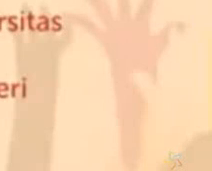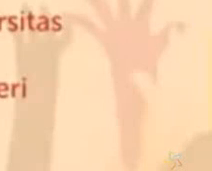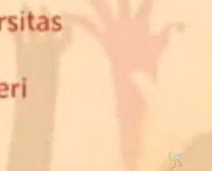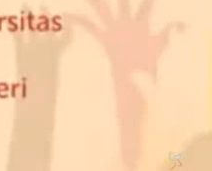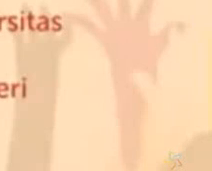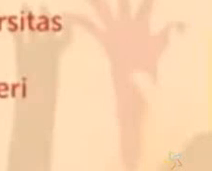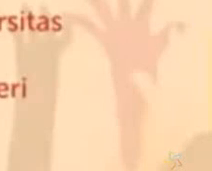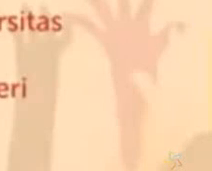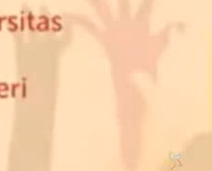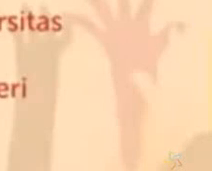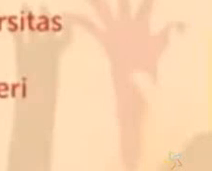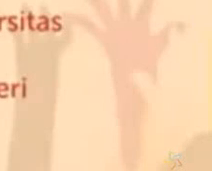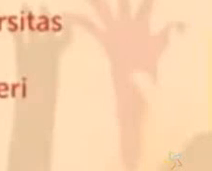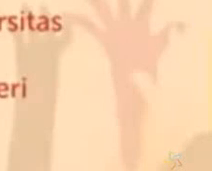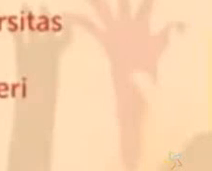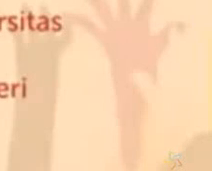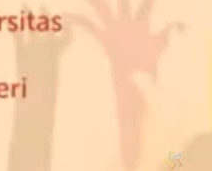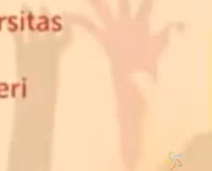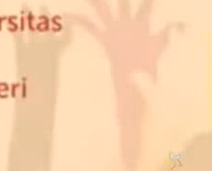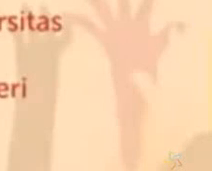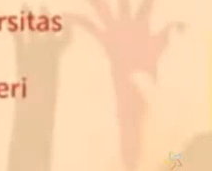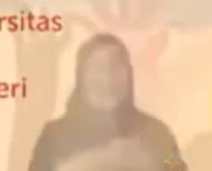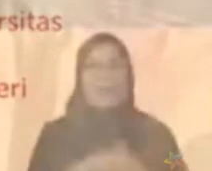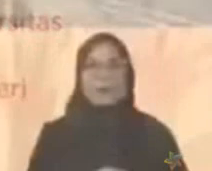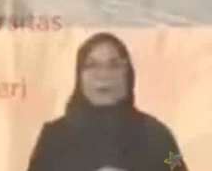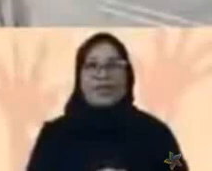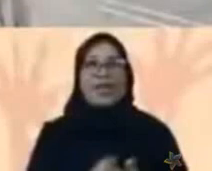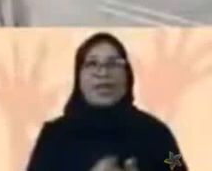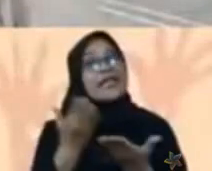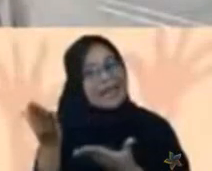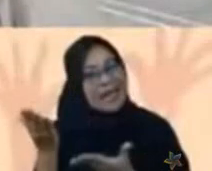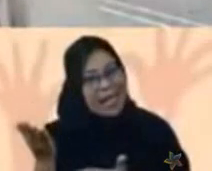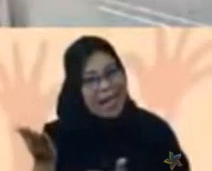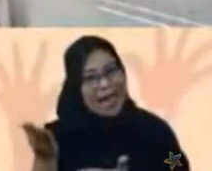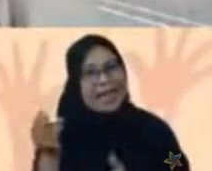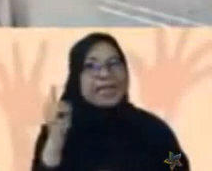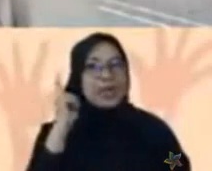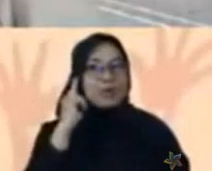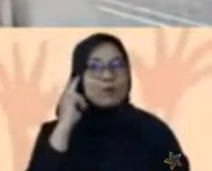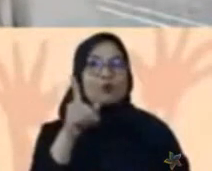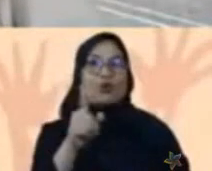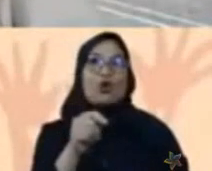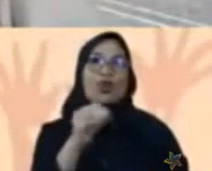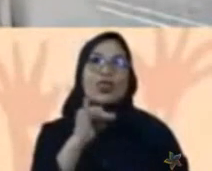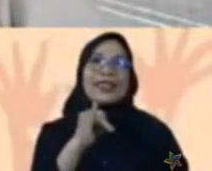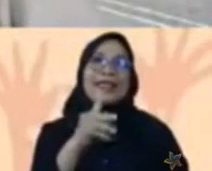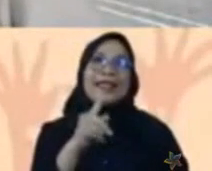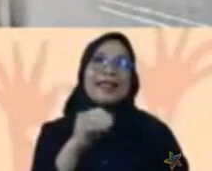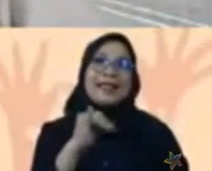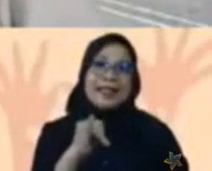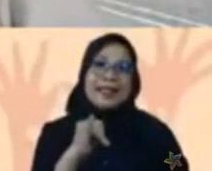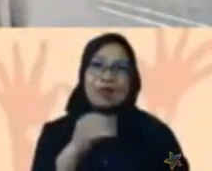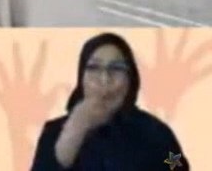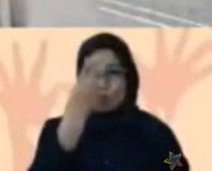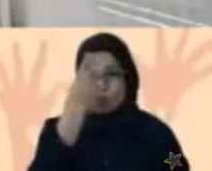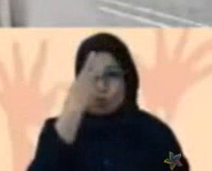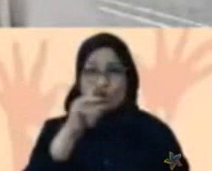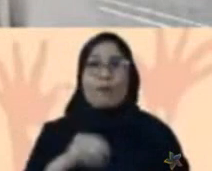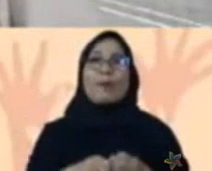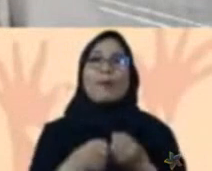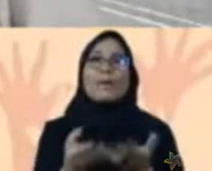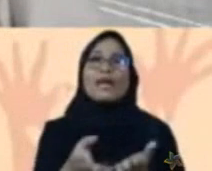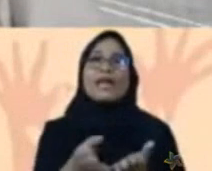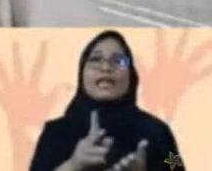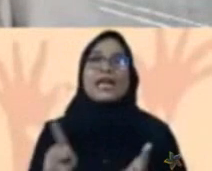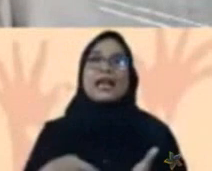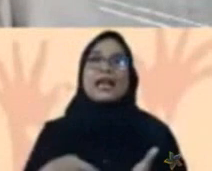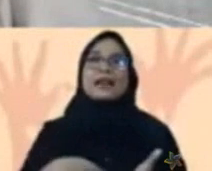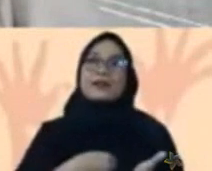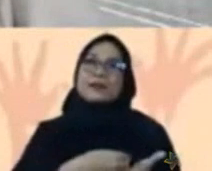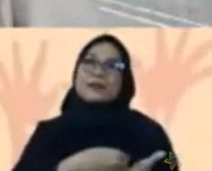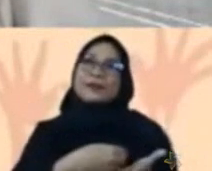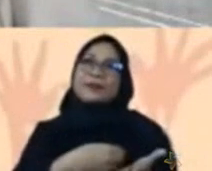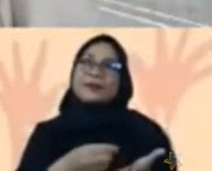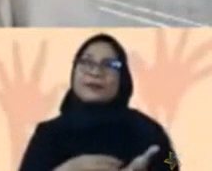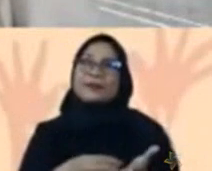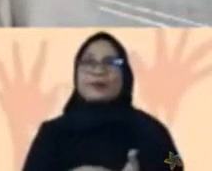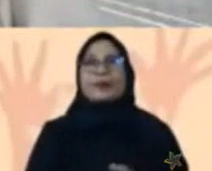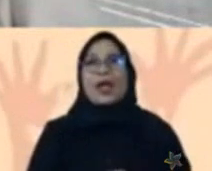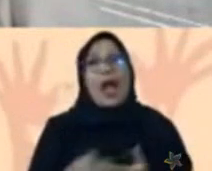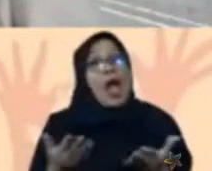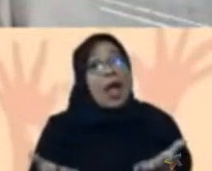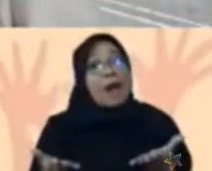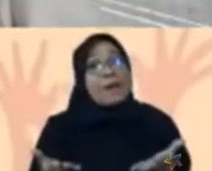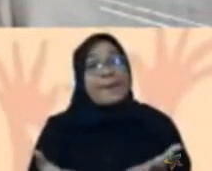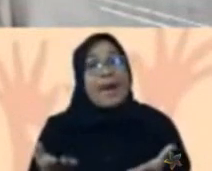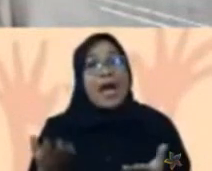biasa Ibu Titi. Ibu Titi, kami persilahkan untuk dapat menyampaikan presentasinya. Kita berbagi yuk Bu tentang apa sih yang